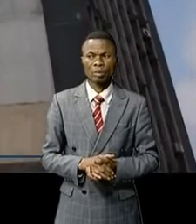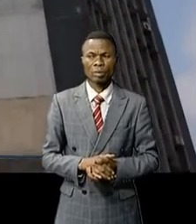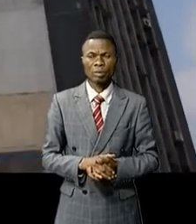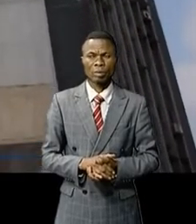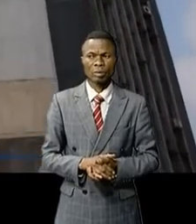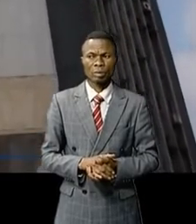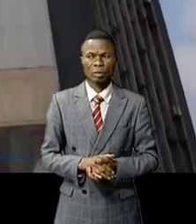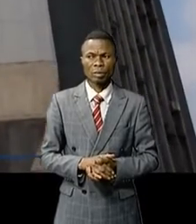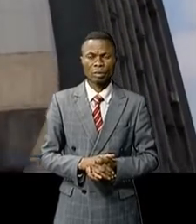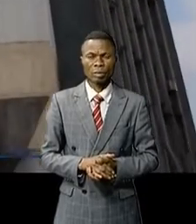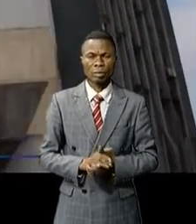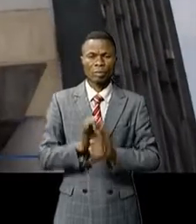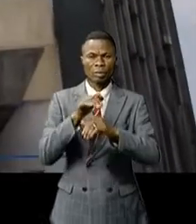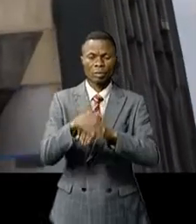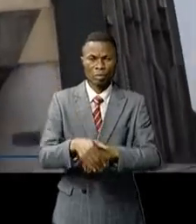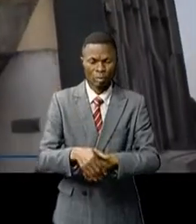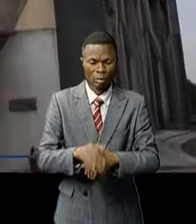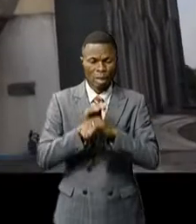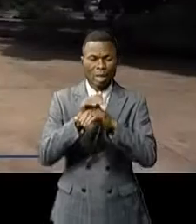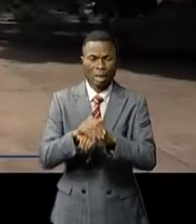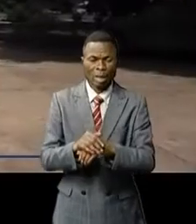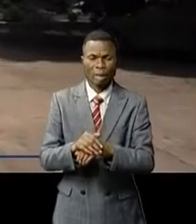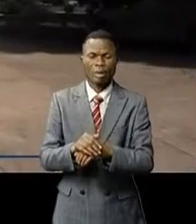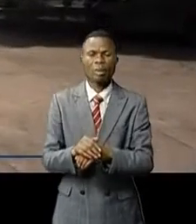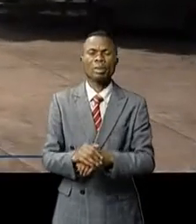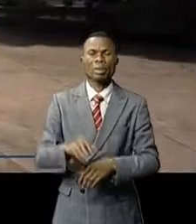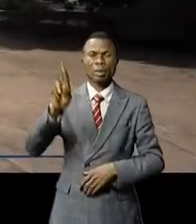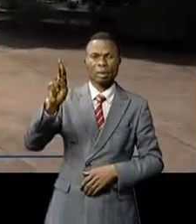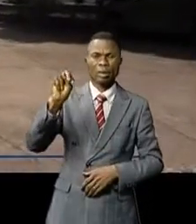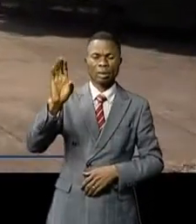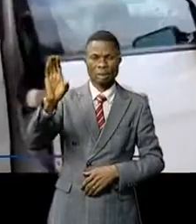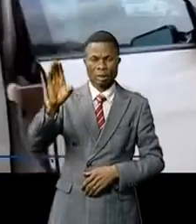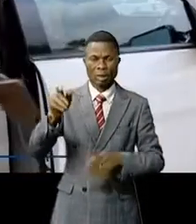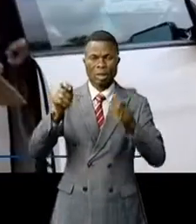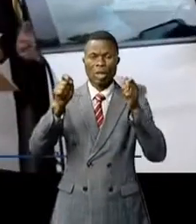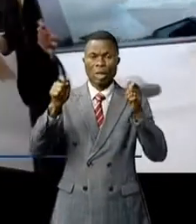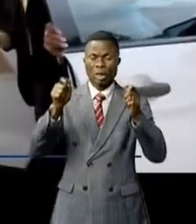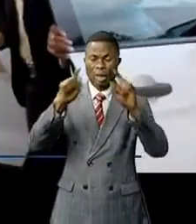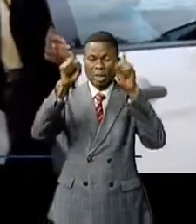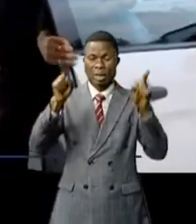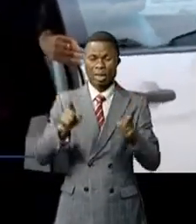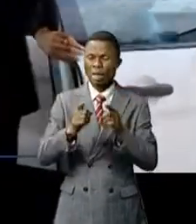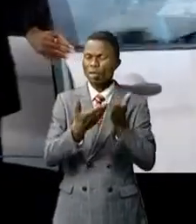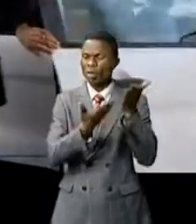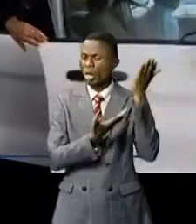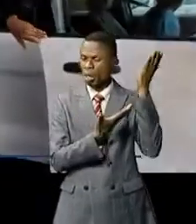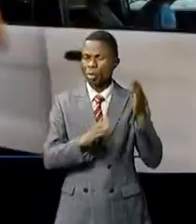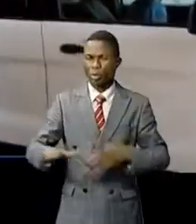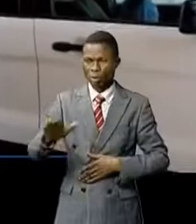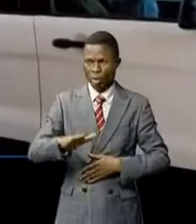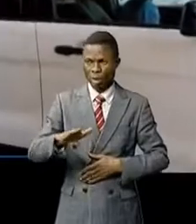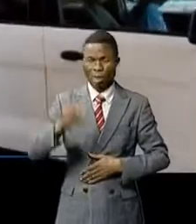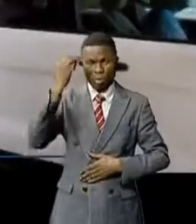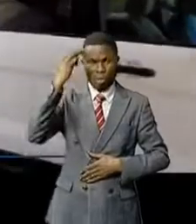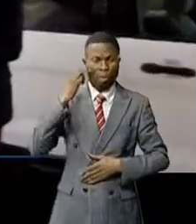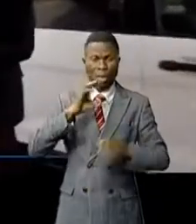La contribution de la Radio-Télévision nationale congolaise en tant que média public officiel dans l'approche narrative prônée par le ministre